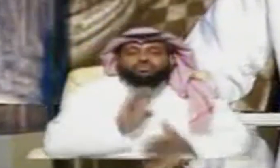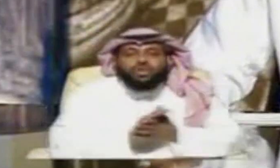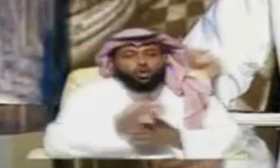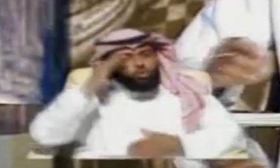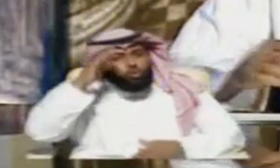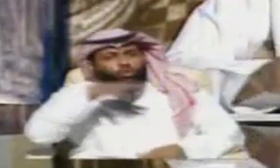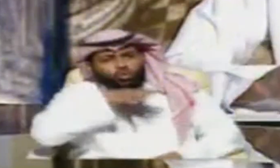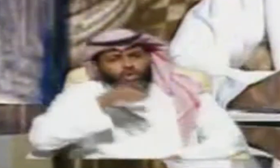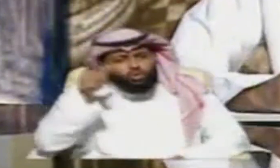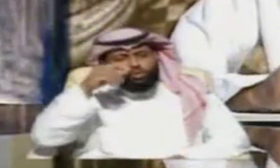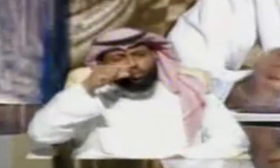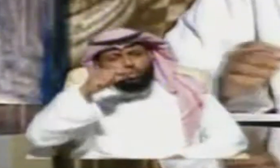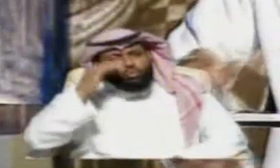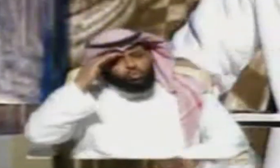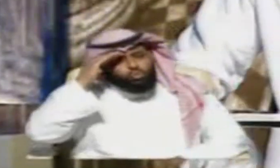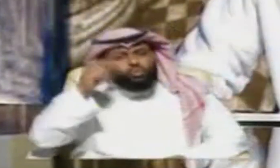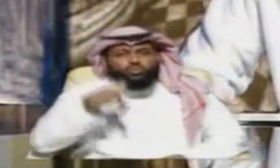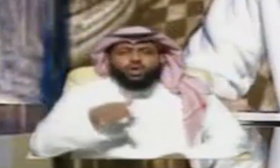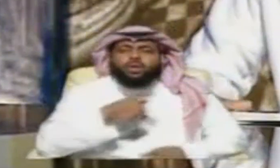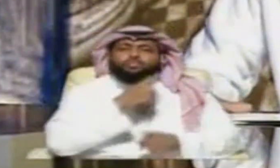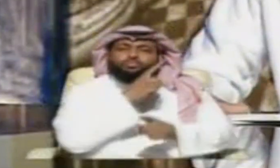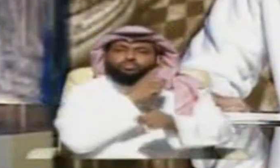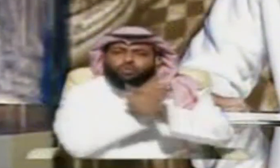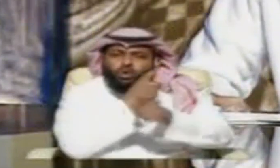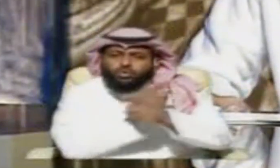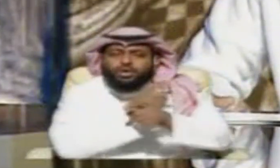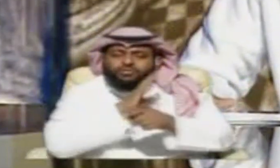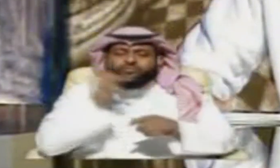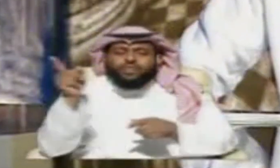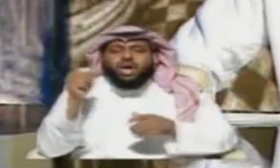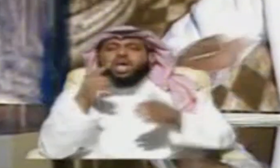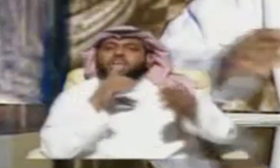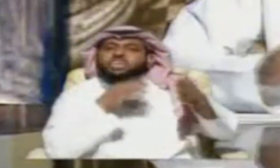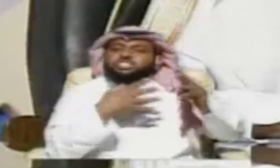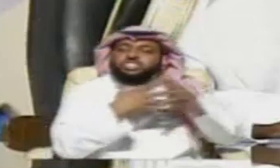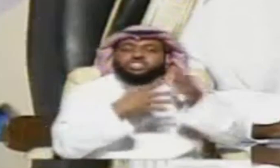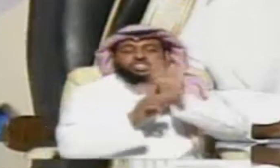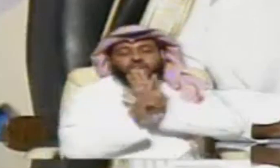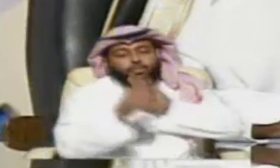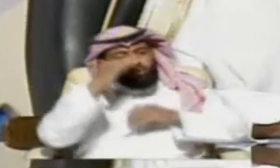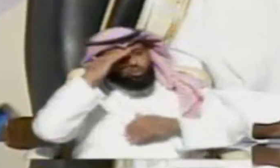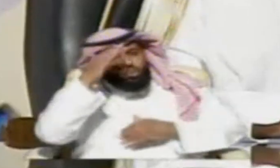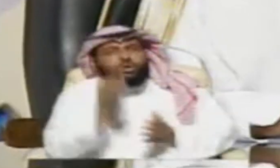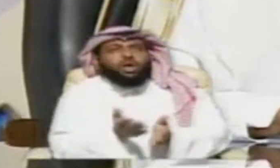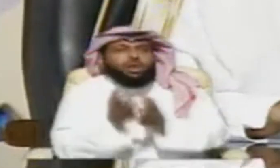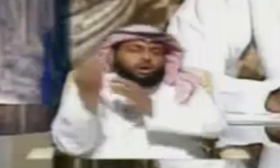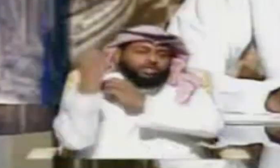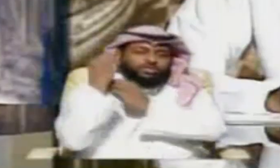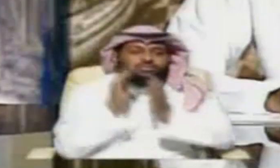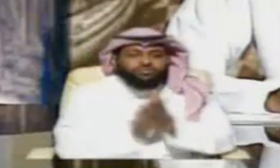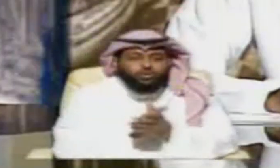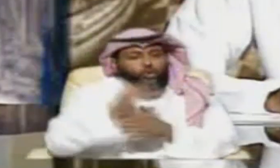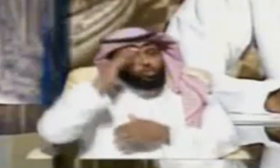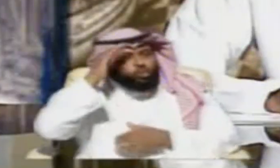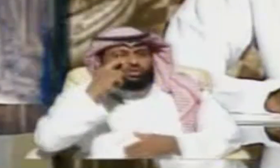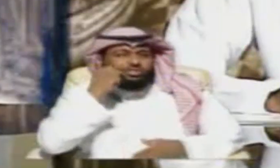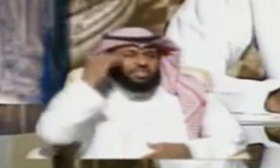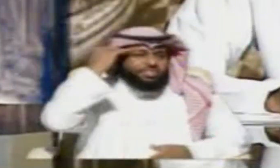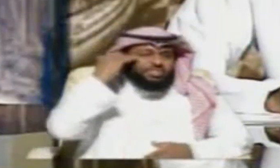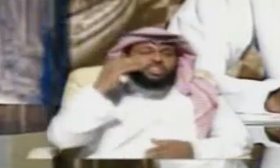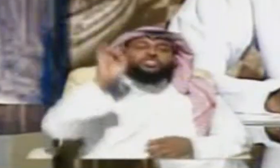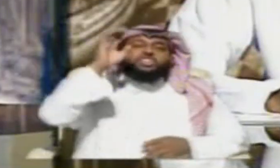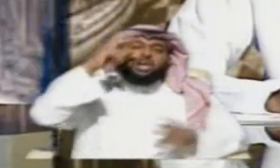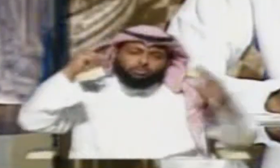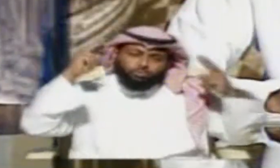الدكتور يوسف الشبيلي، عضو أستاذ الفقه في المعهد العالي للقضاء، شكر الله لكم. شكر الله لكم، بارك فيكم. شكرا لكم متابعي هذه الحلقة